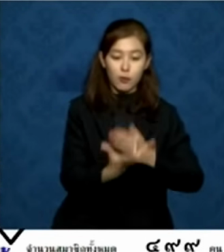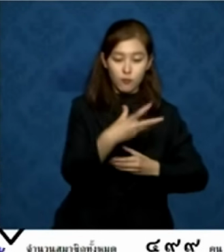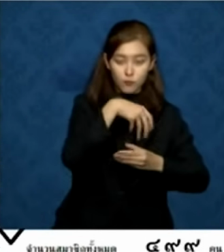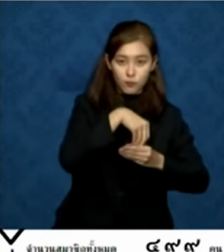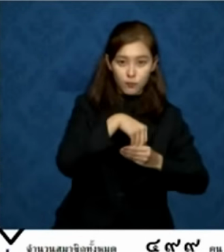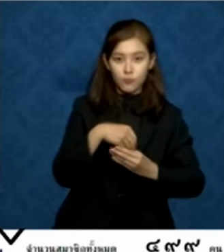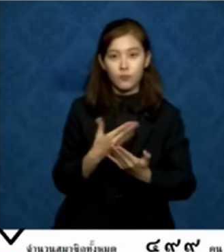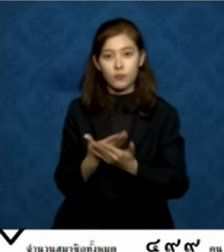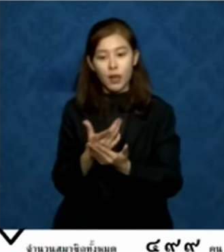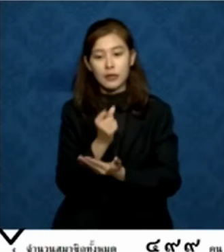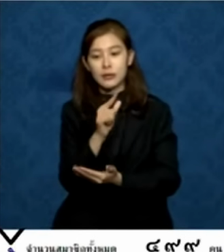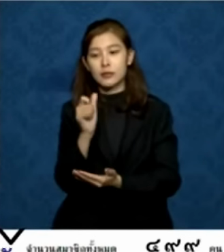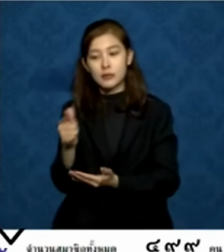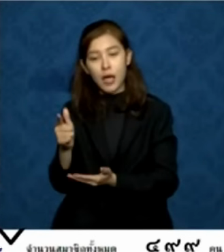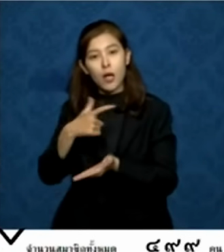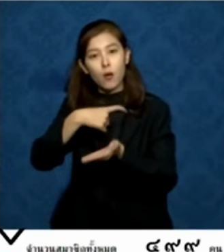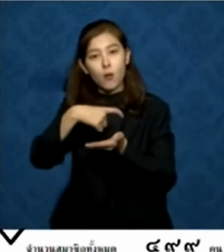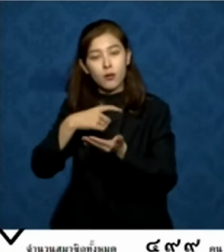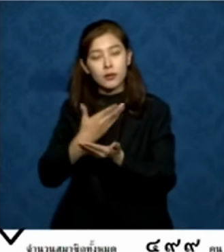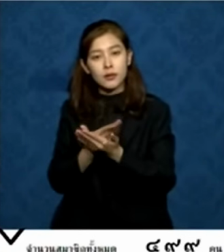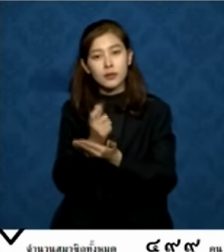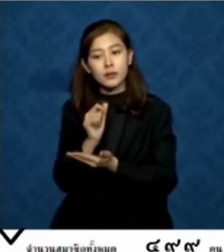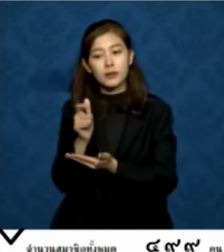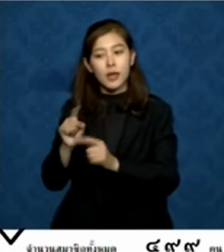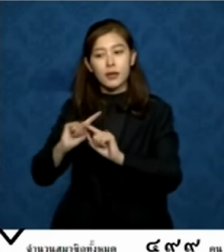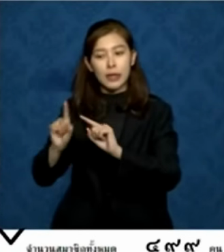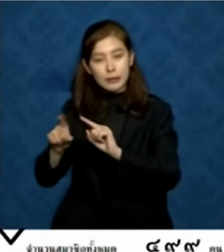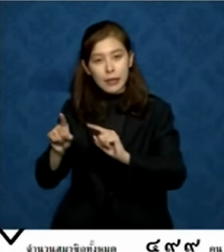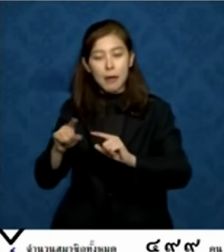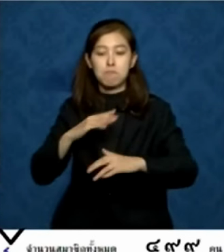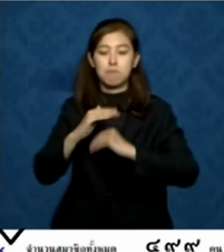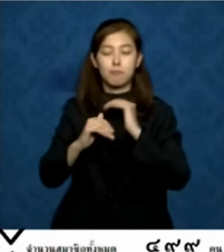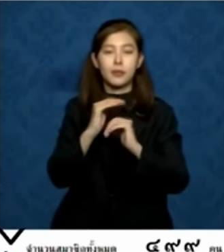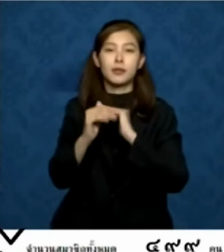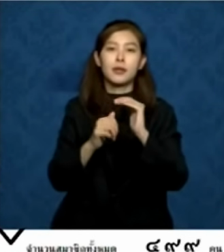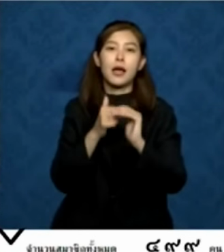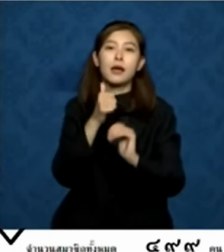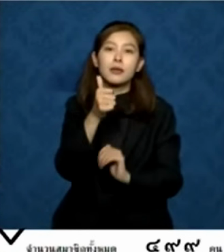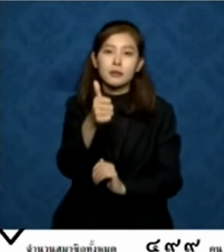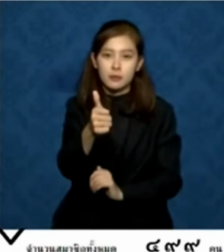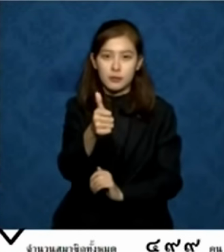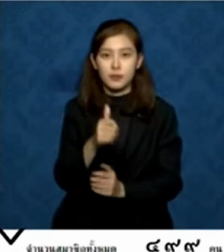ให้มีประสิทธิภาพและเกิดประโยชน์สูงสุด